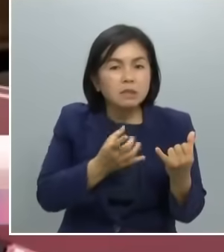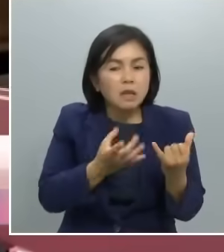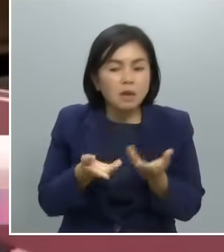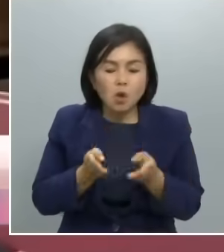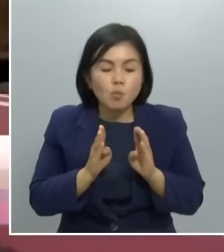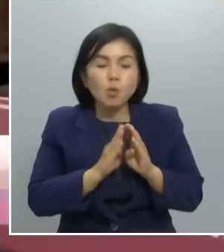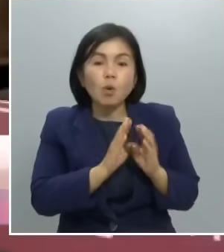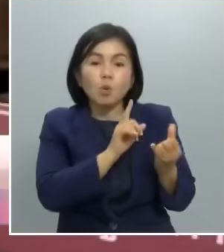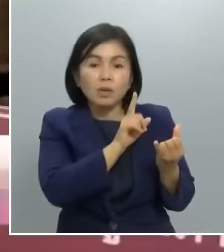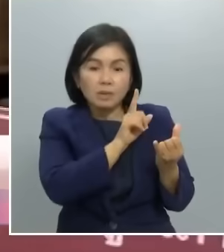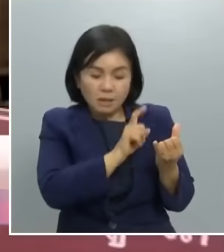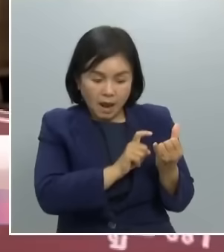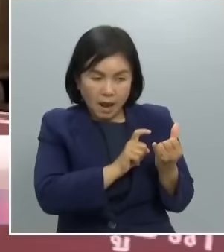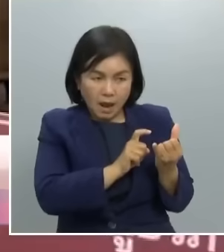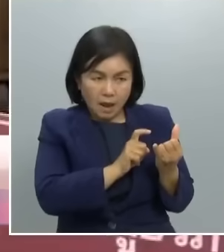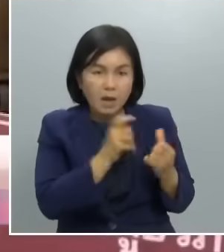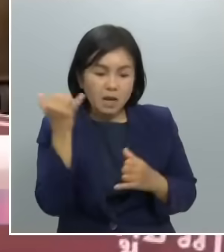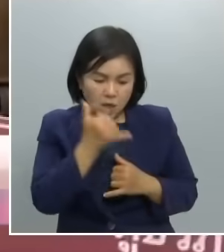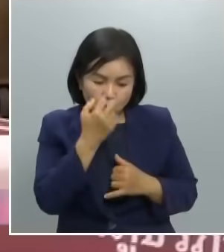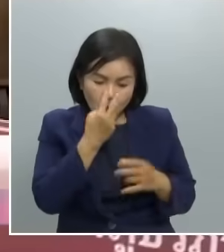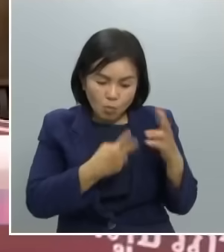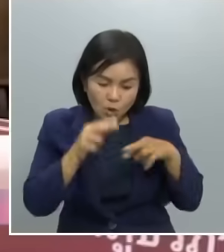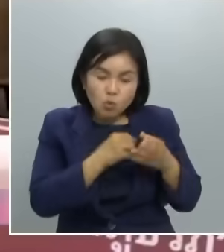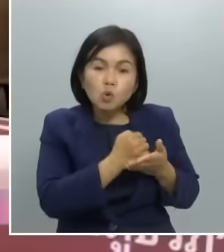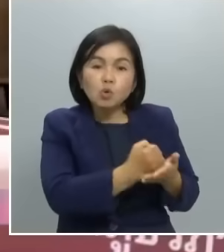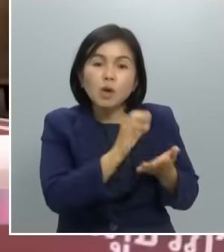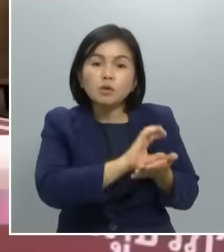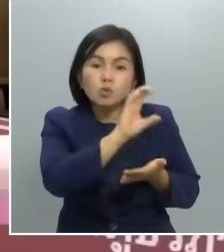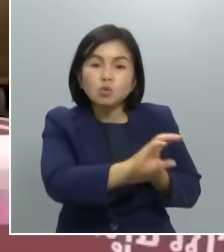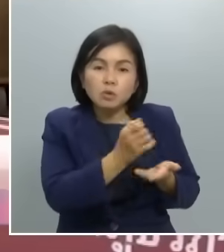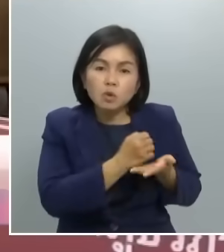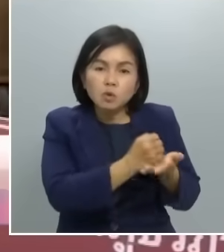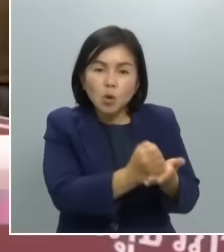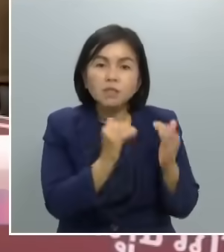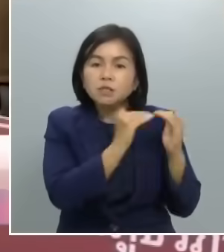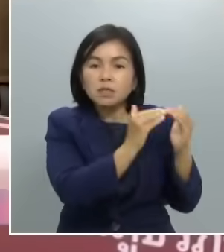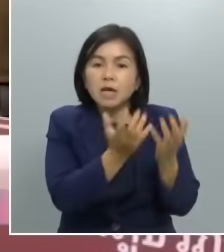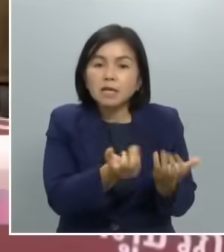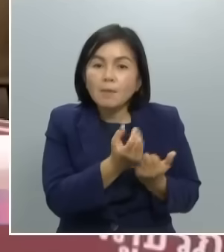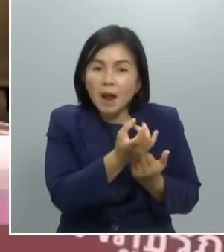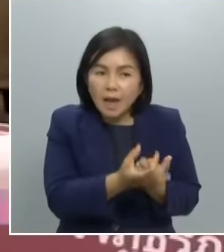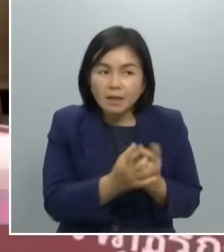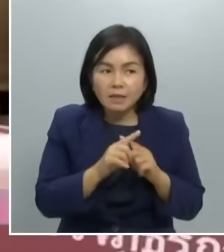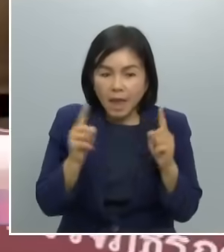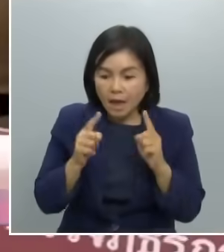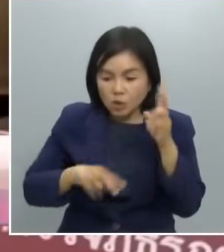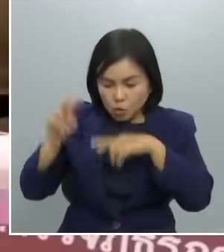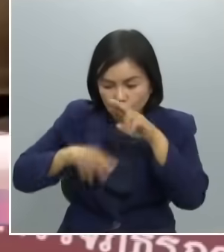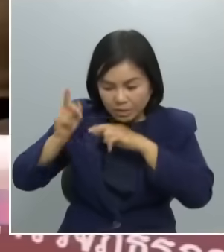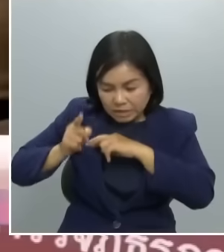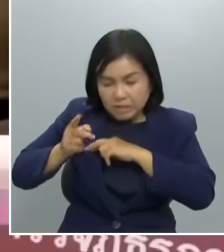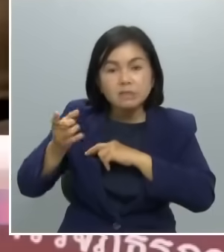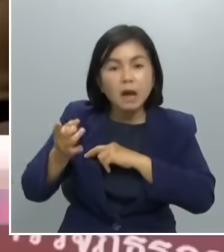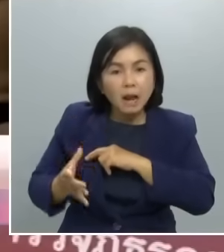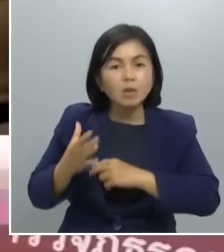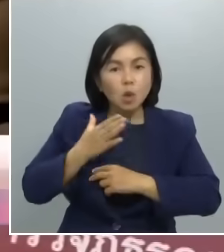ของผู้เสียชีวิตเนี่ยเราสั่งให้ลงไปดูเยียวยาดูในเรื่องของสิทธิประโยชน์อะไรแต่พี่ขอดูในข้อที่จริงก่อนถ้าพี่ท